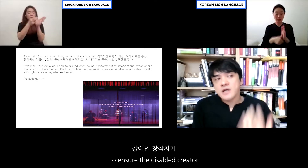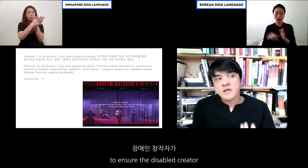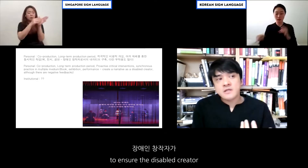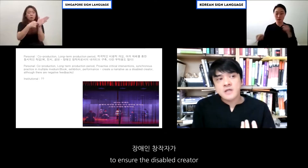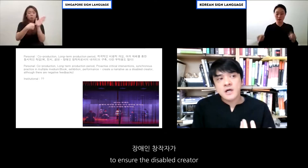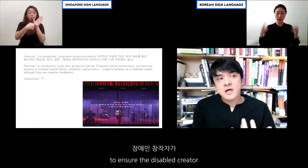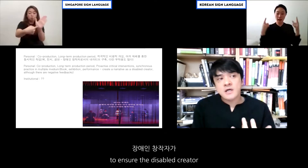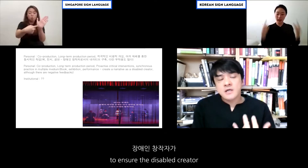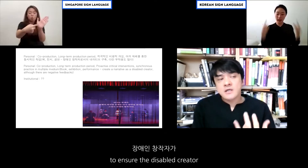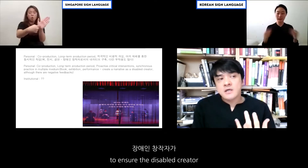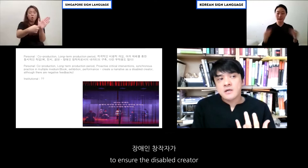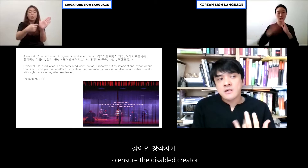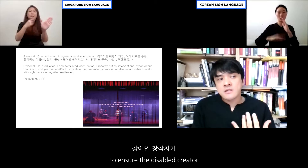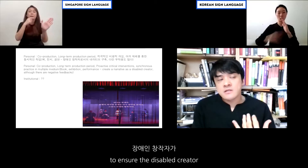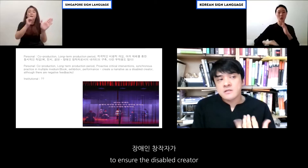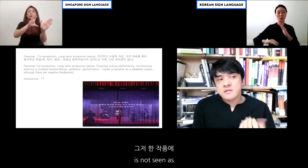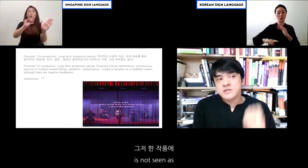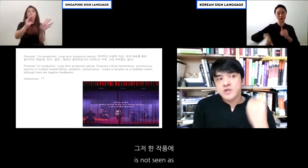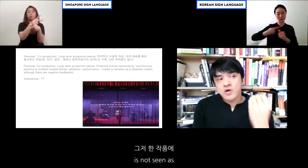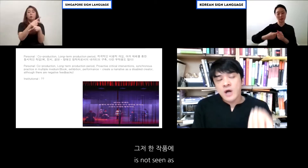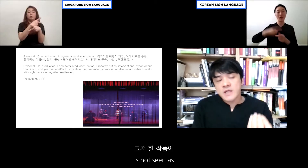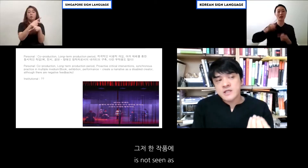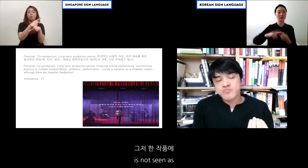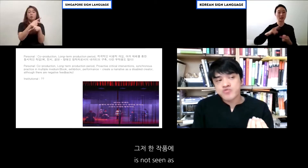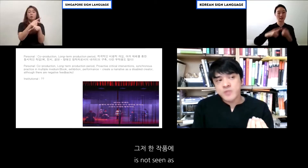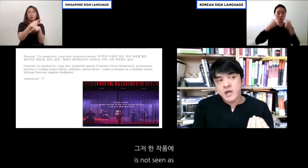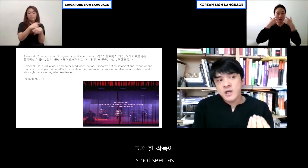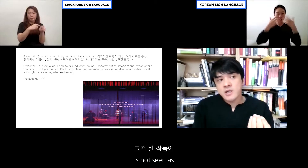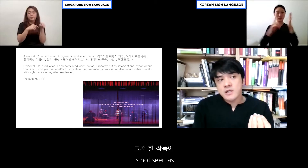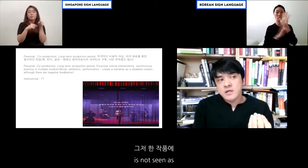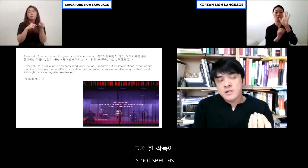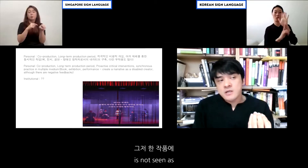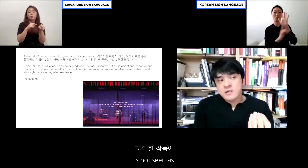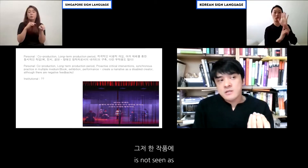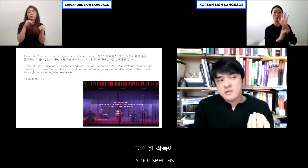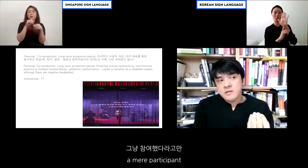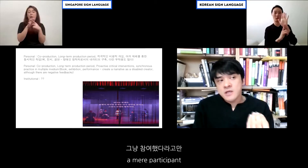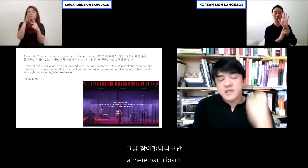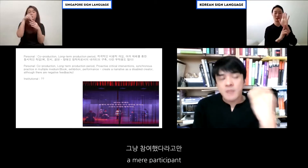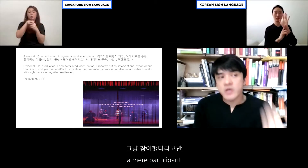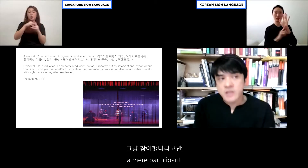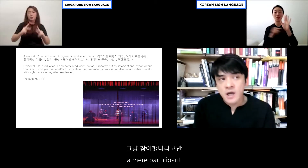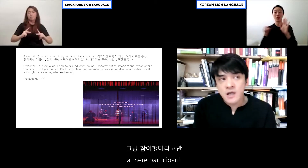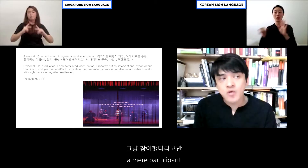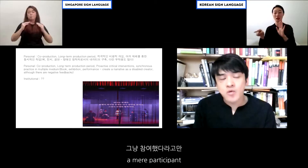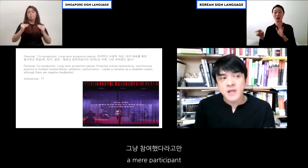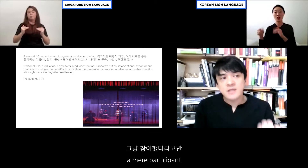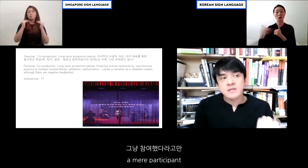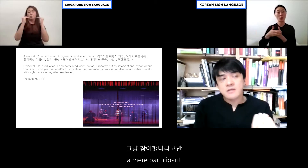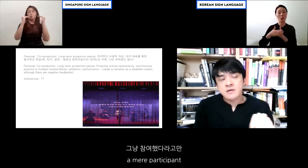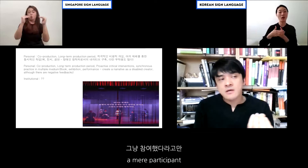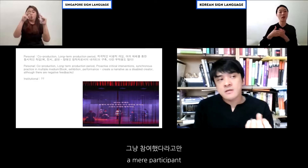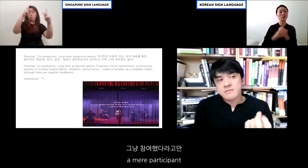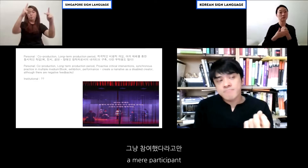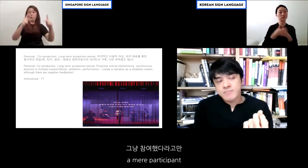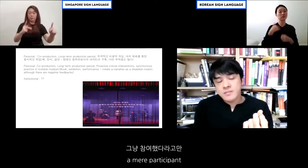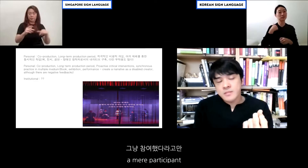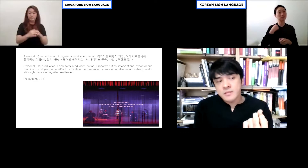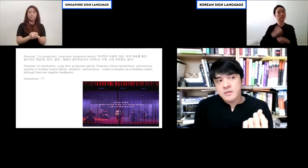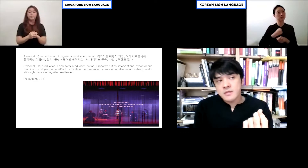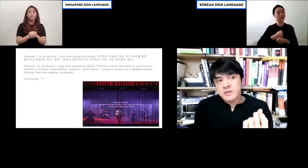장애인 창작자가 그저 한 작품에 그냥 참여했다라고만